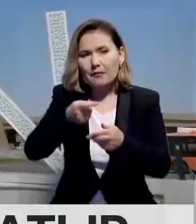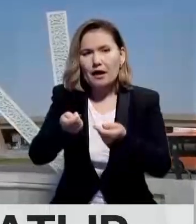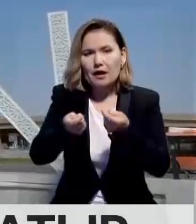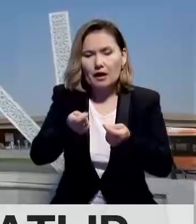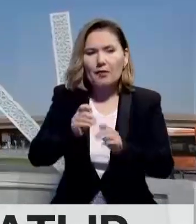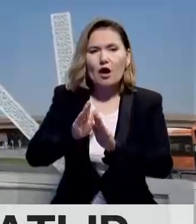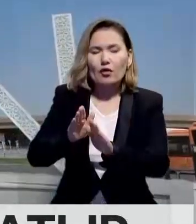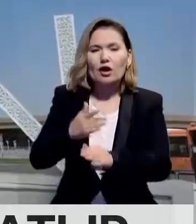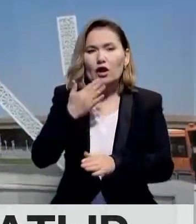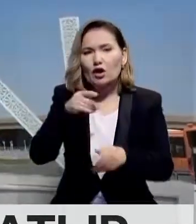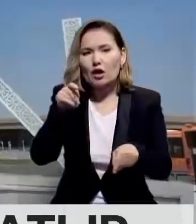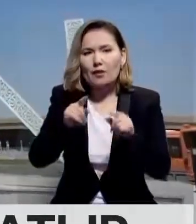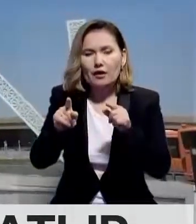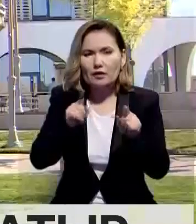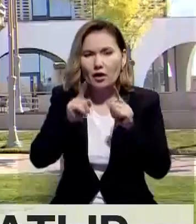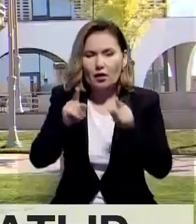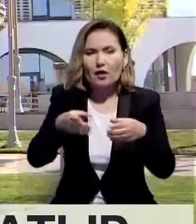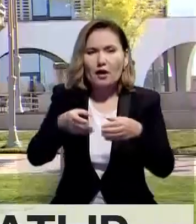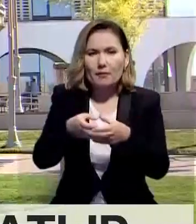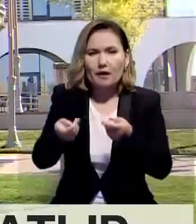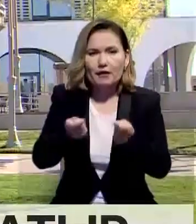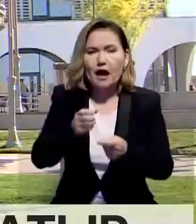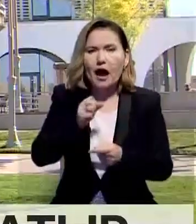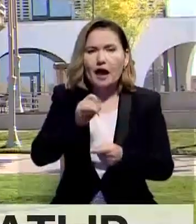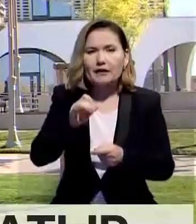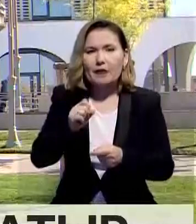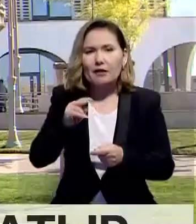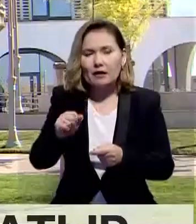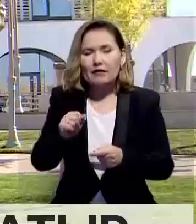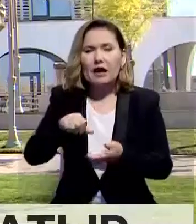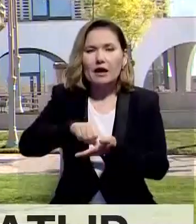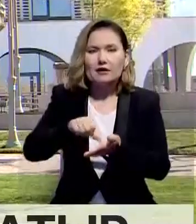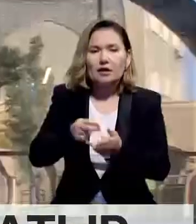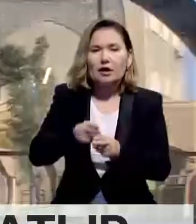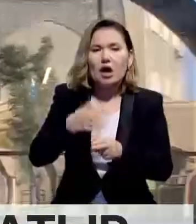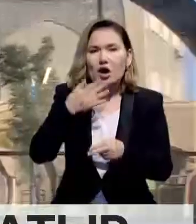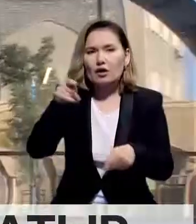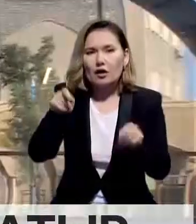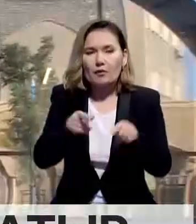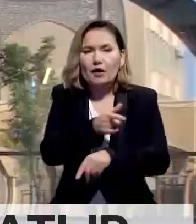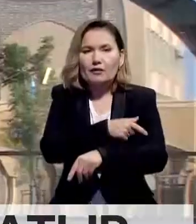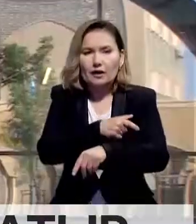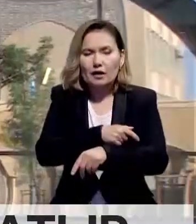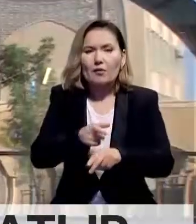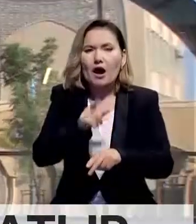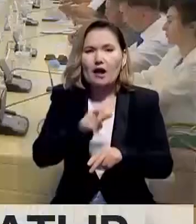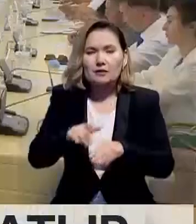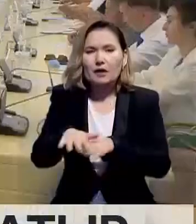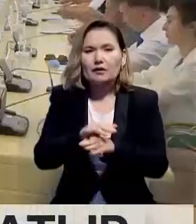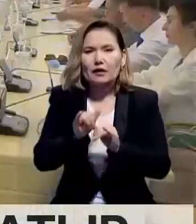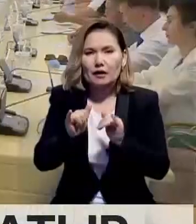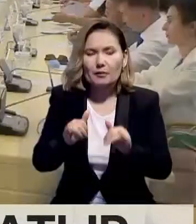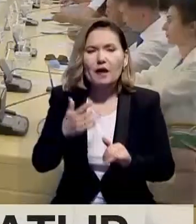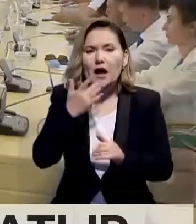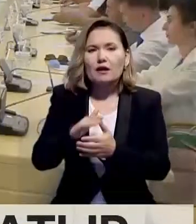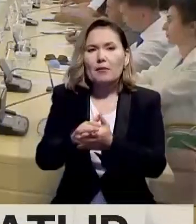басшысының орынбасары ұлттық құрылтай хатшысы Аида Балаева. Бірінші сессияда ұлттық құрылтай мүшелері азаматтық қоғамды дамыту,